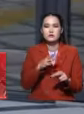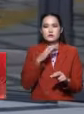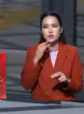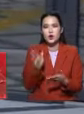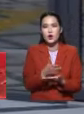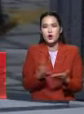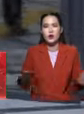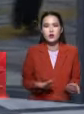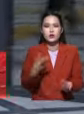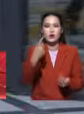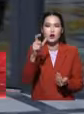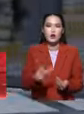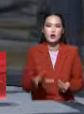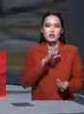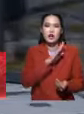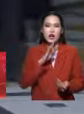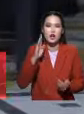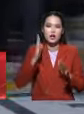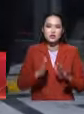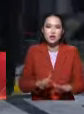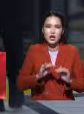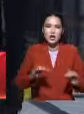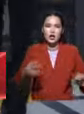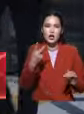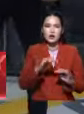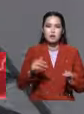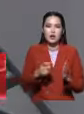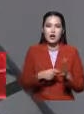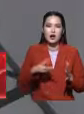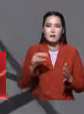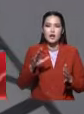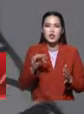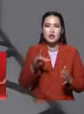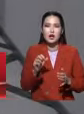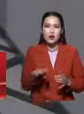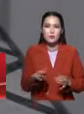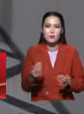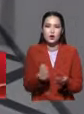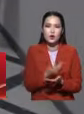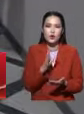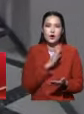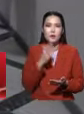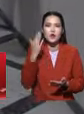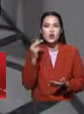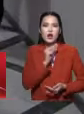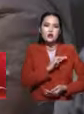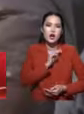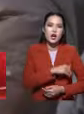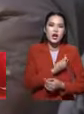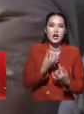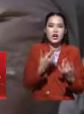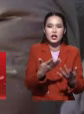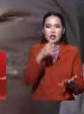Отыз бір жастағы үш баланың анасы да атыраулық, басқаларға қарағанда бетін жауып қысылып қымтырылмады. Жеңіл жүріске түскеніне 8 жылдан асқан